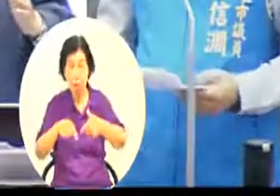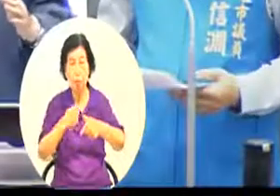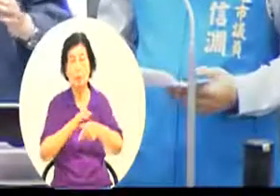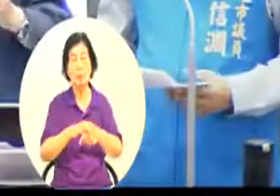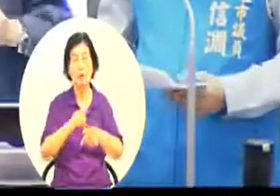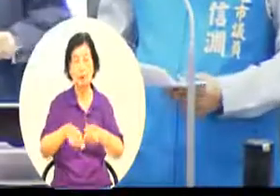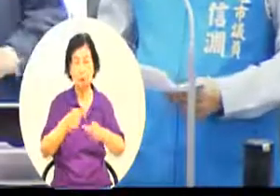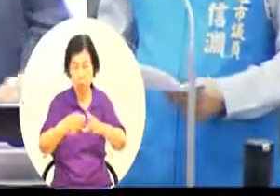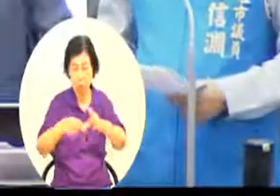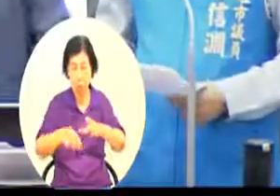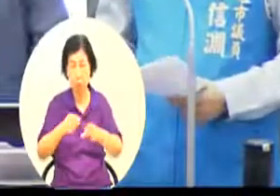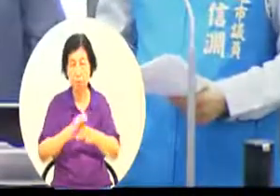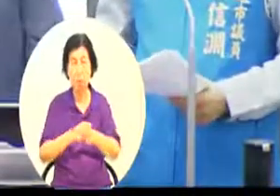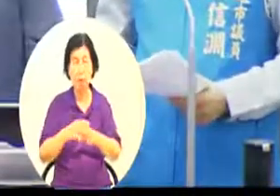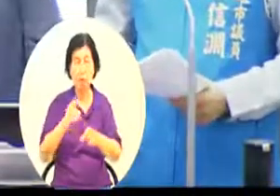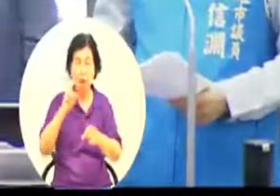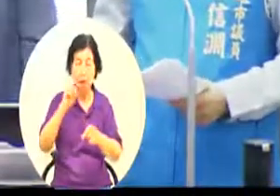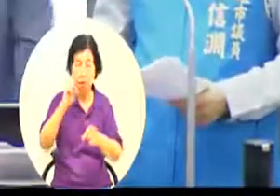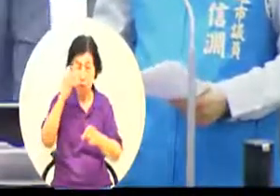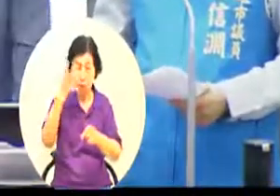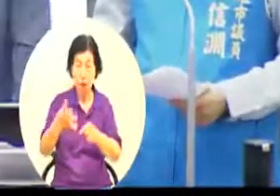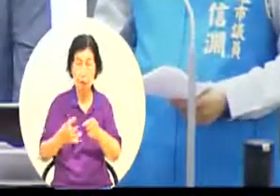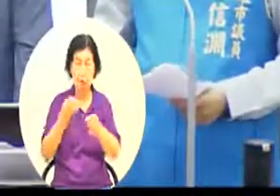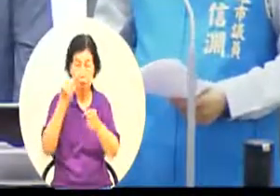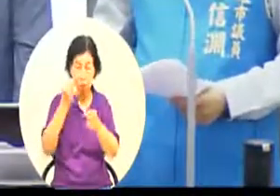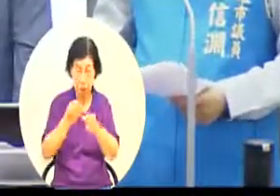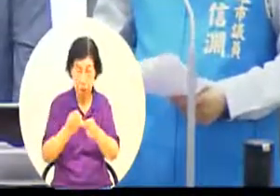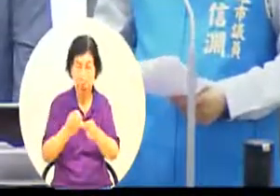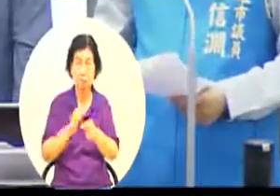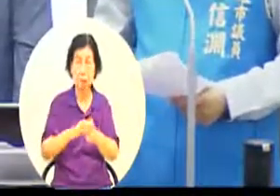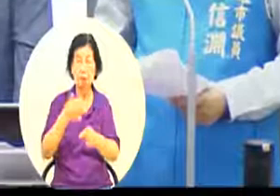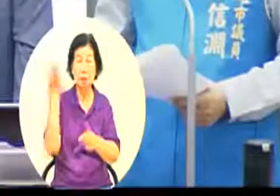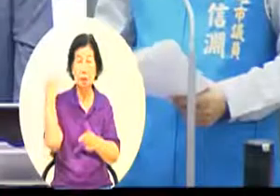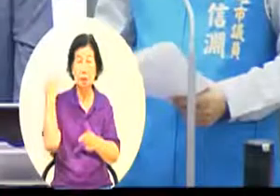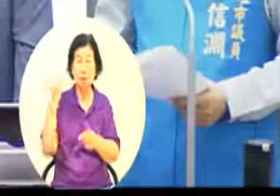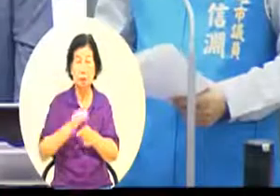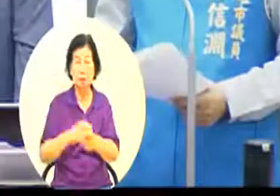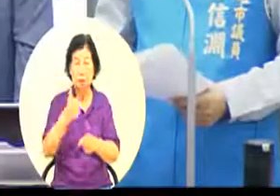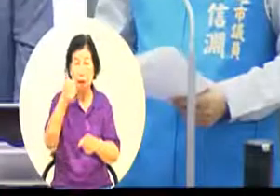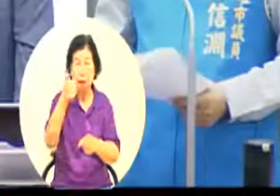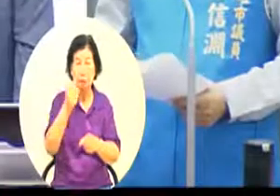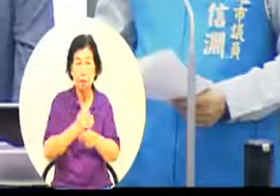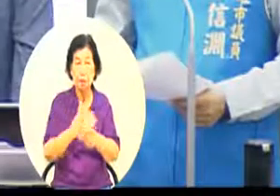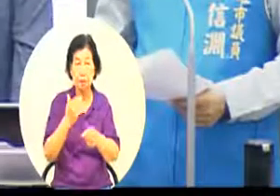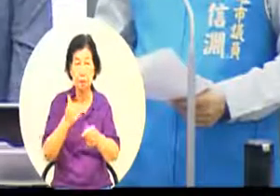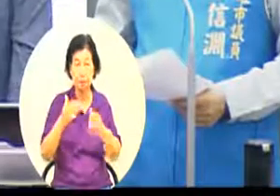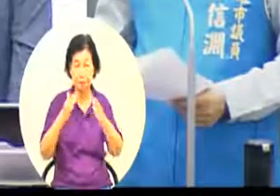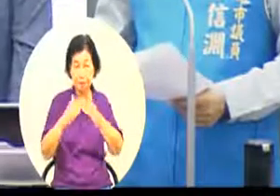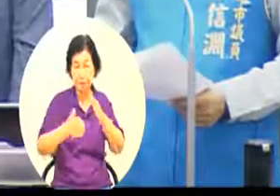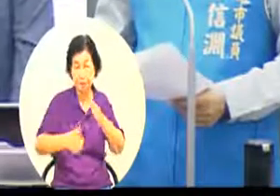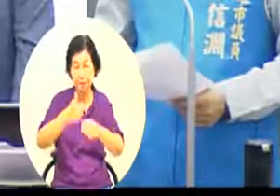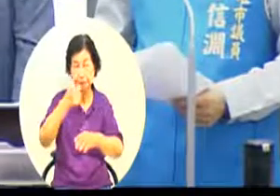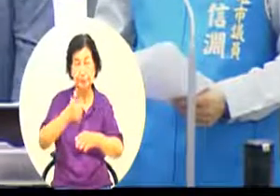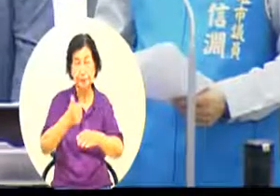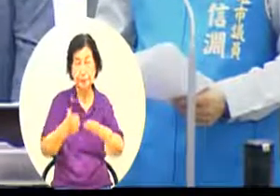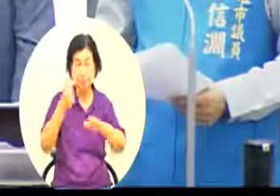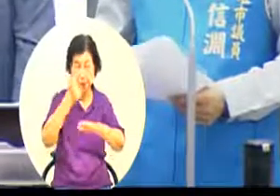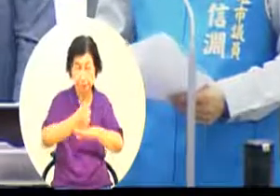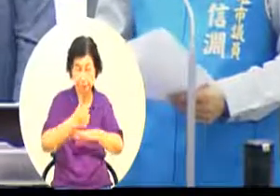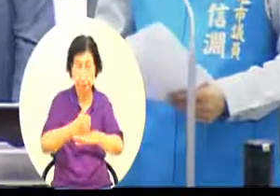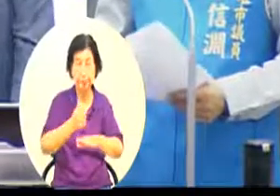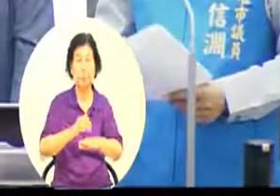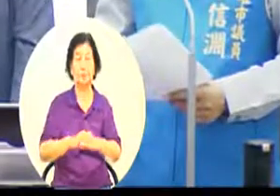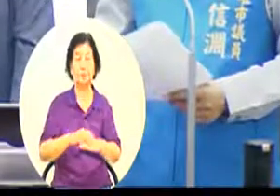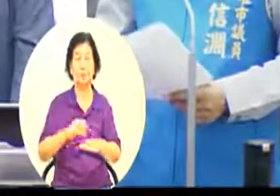些十几年来，从谢长廷当市长，然后我们争取我们的高雄科学园